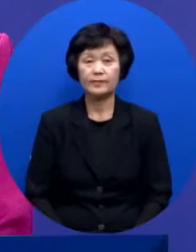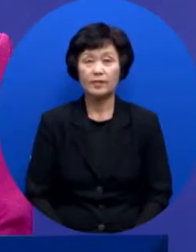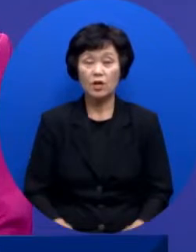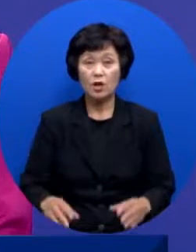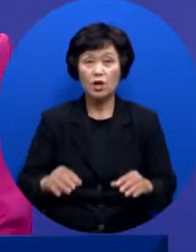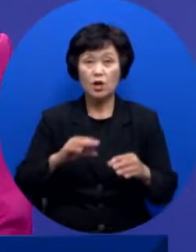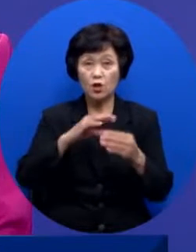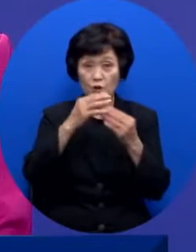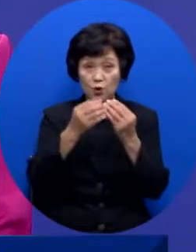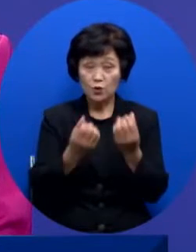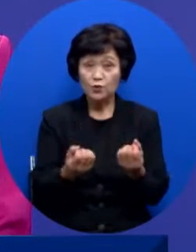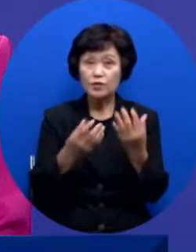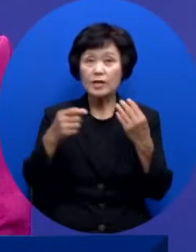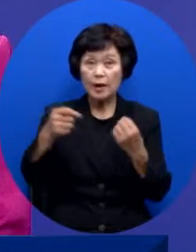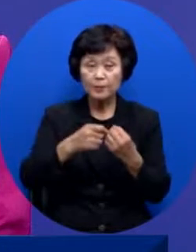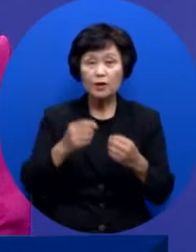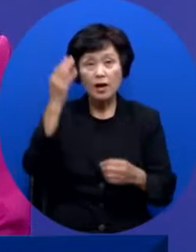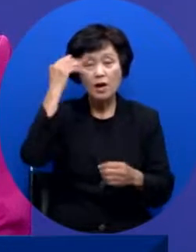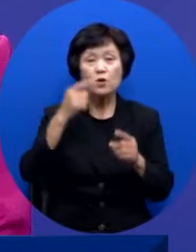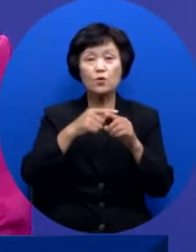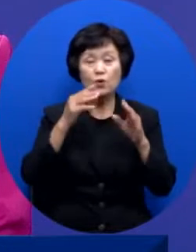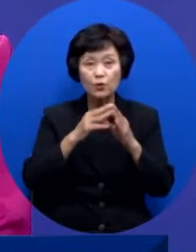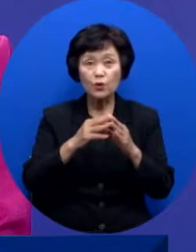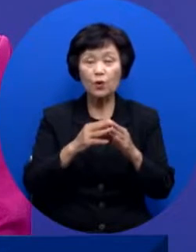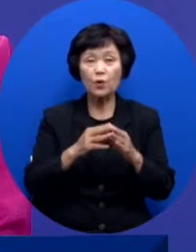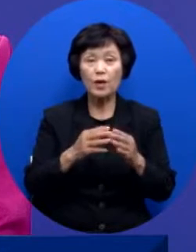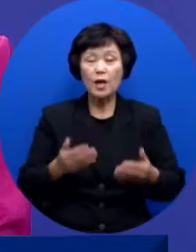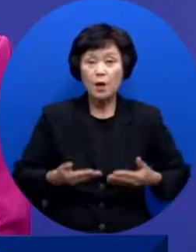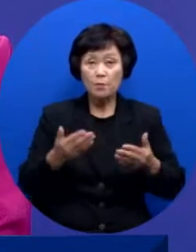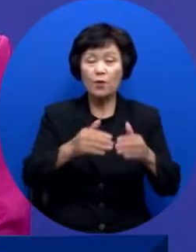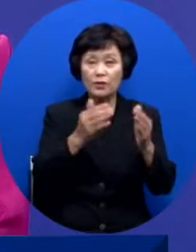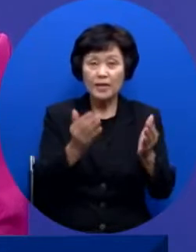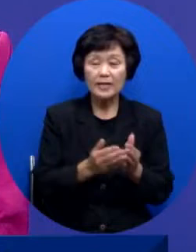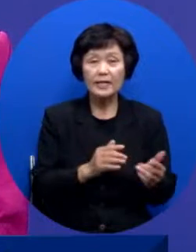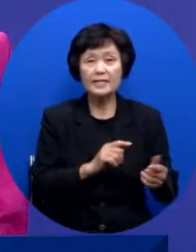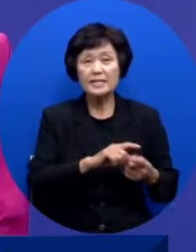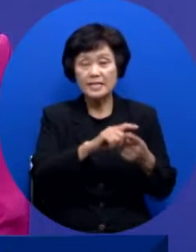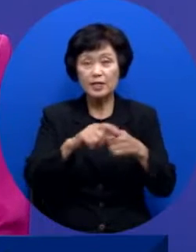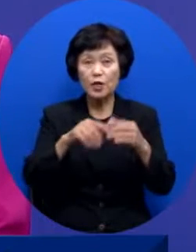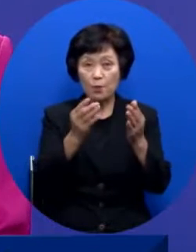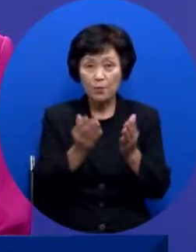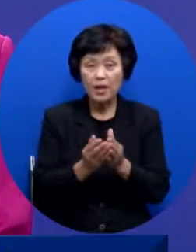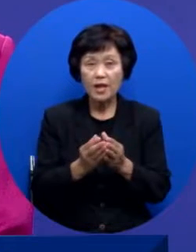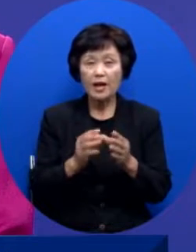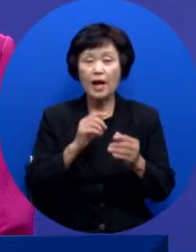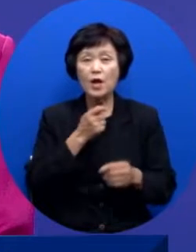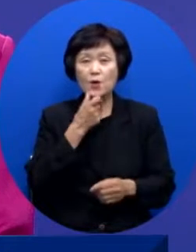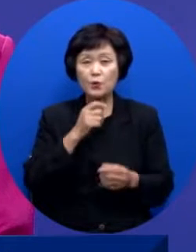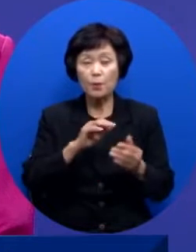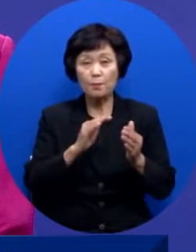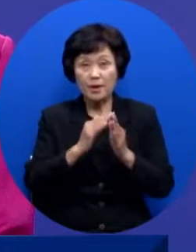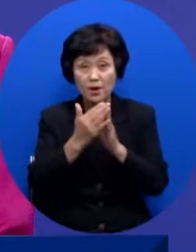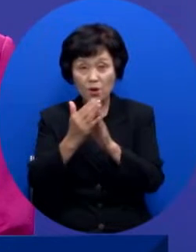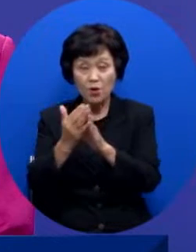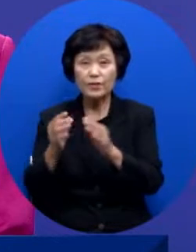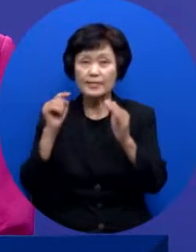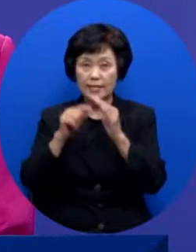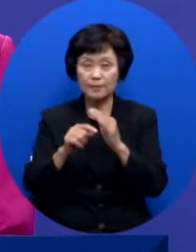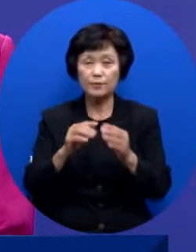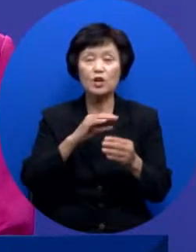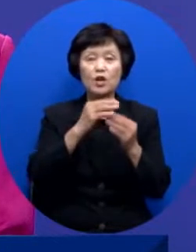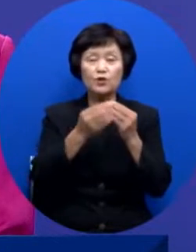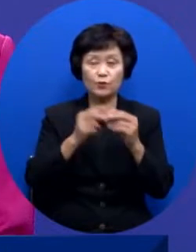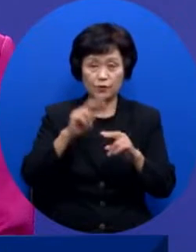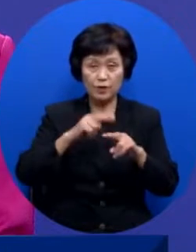추석을 앞두고 한국교회 봉사단과 한국교회 총연합이 쪽방촌을 찾았습니다. 쪽방촌 주민들에게 추석 선물을 나누며